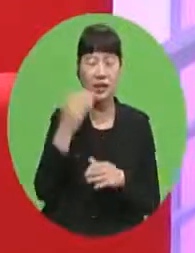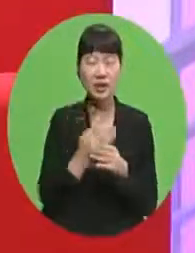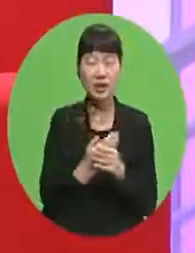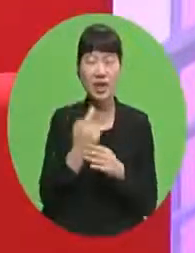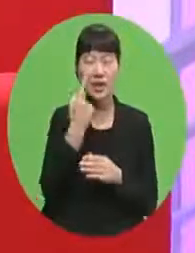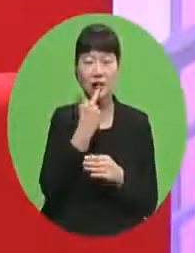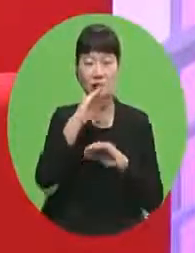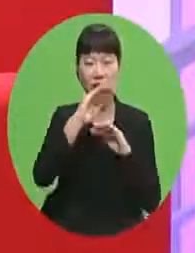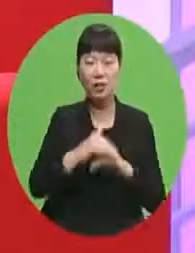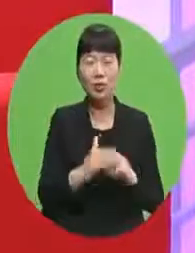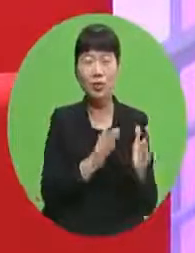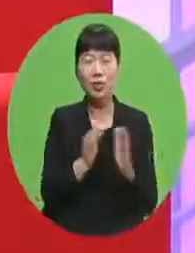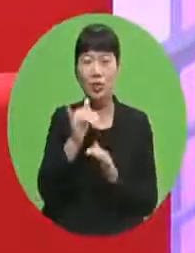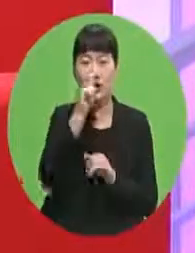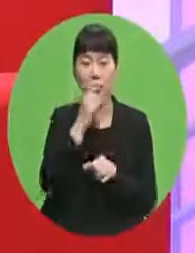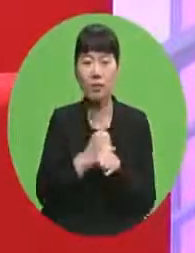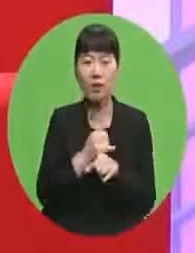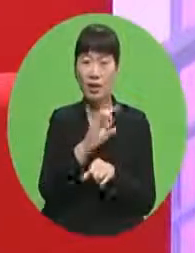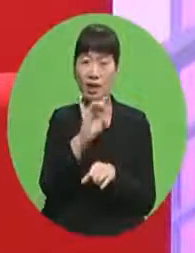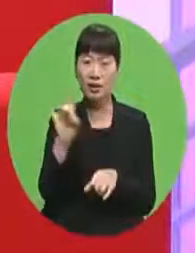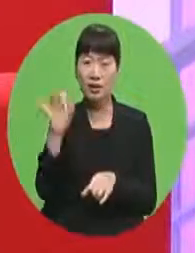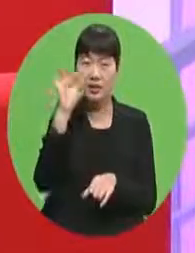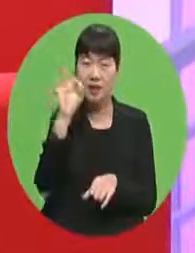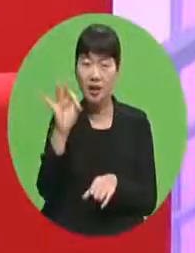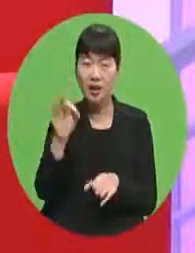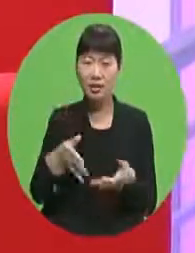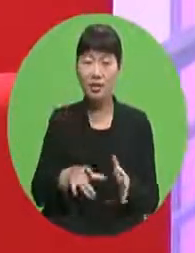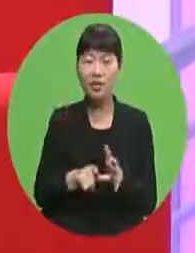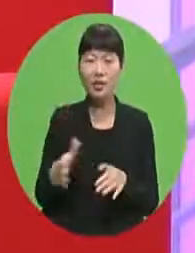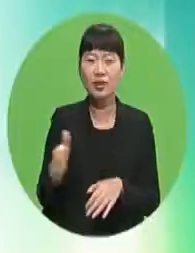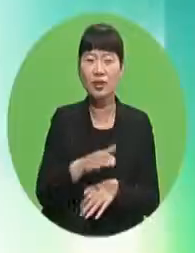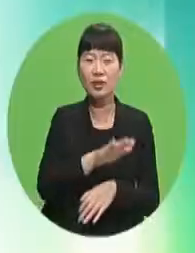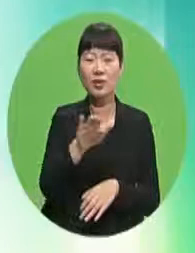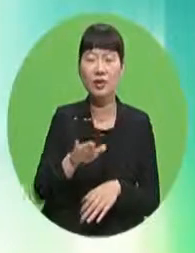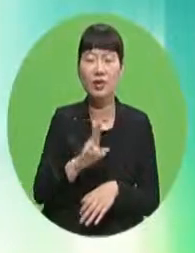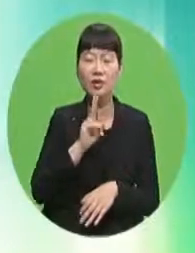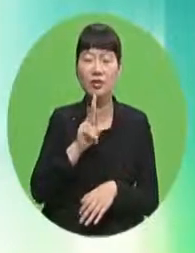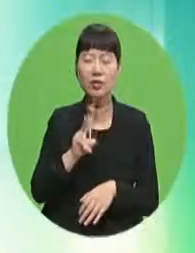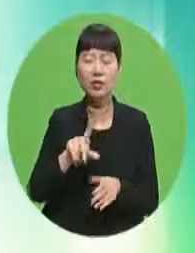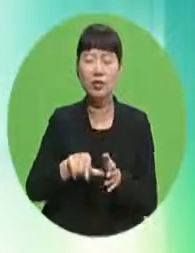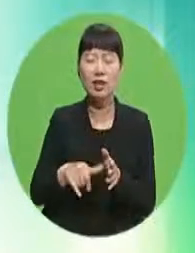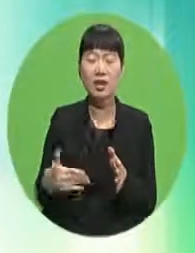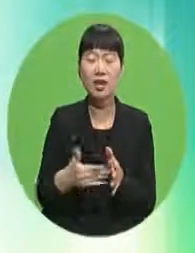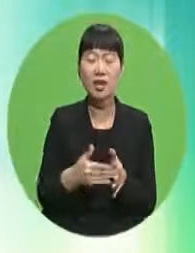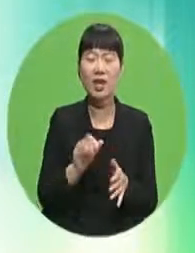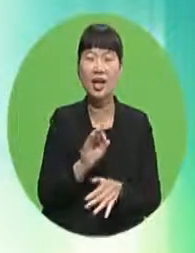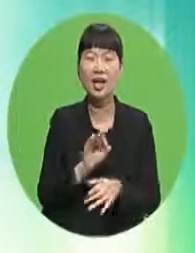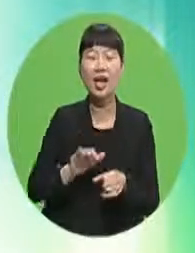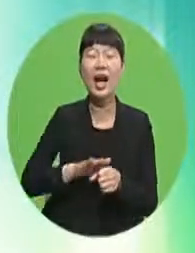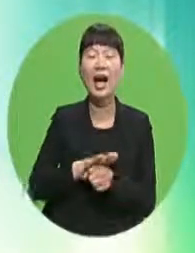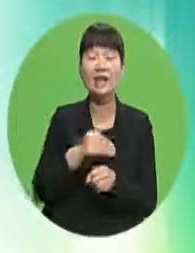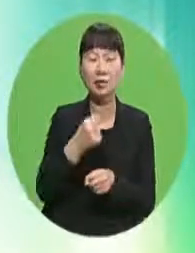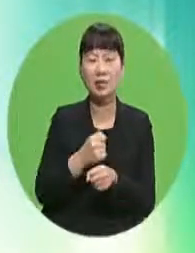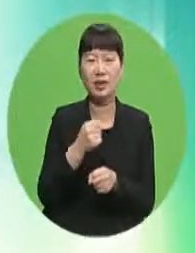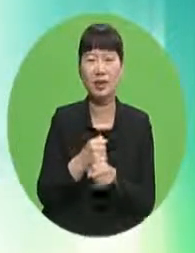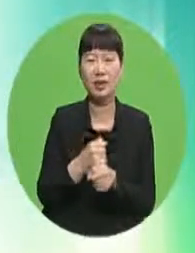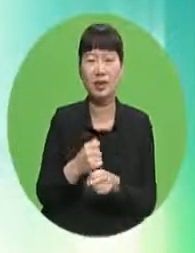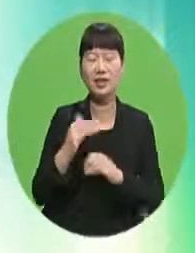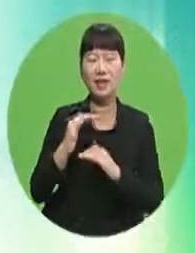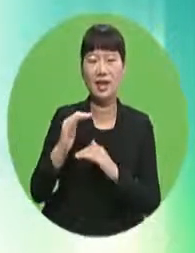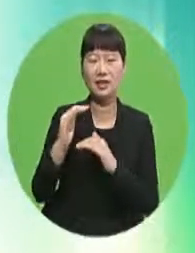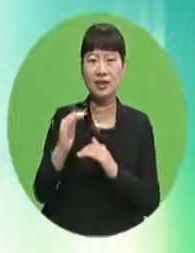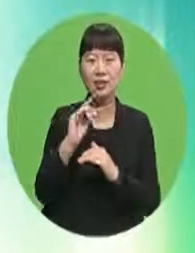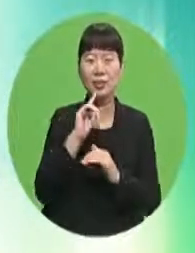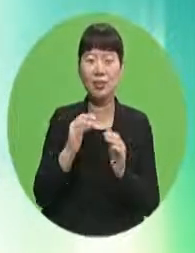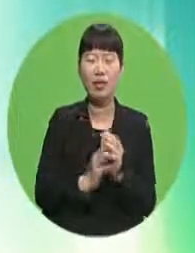정리를 해봤어요. 네, 보면요. 하나씩 좀 볼까요? 지금 이제 태어나서부터 우리가 두돌 이때까지를요 애착 단계라고 해요. 요즘 애착에 대한 얘기